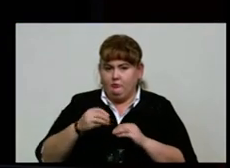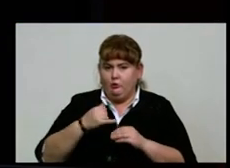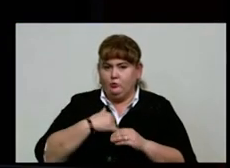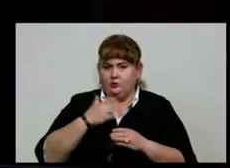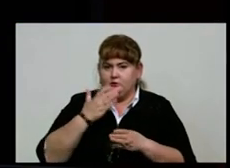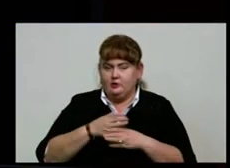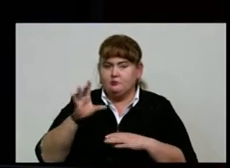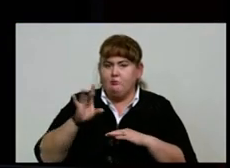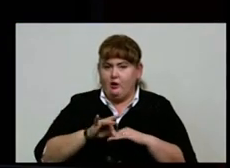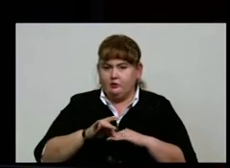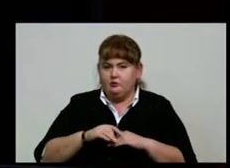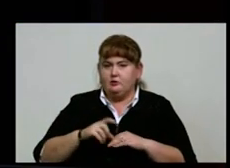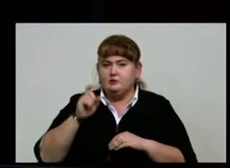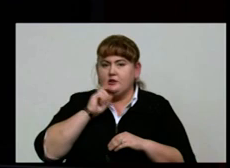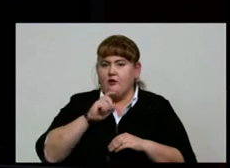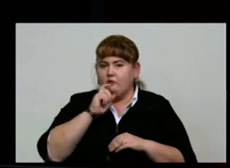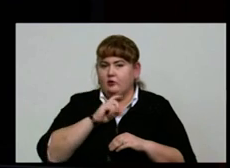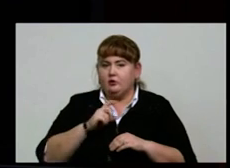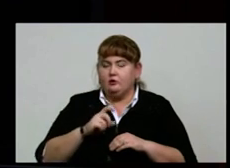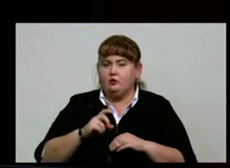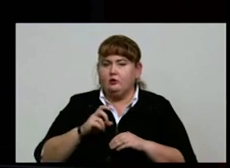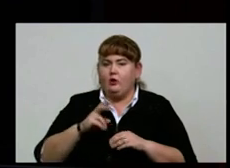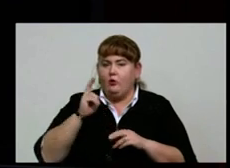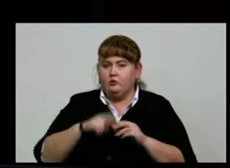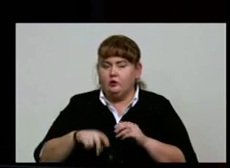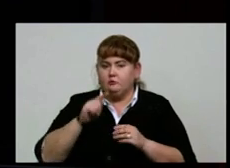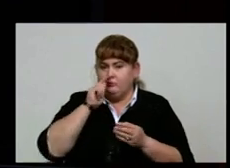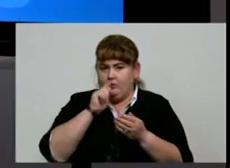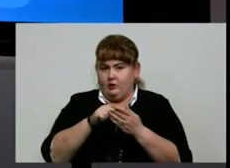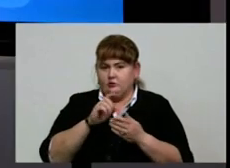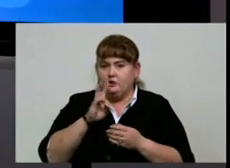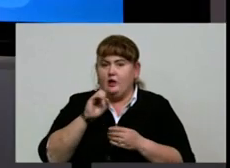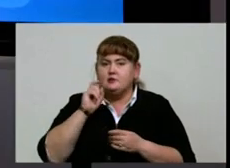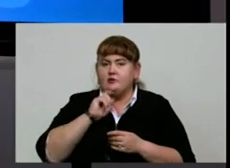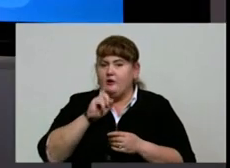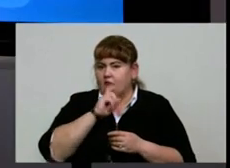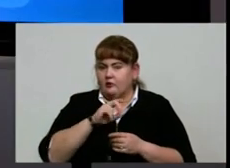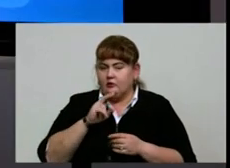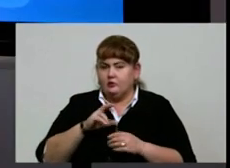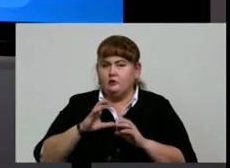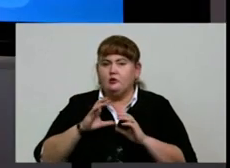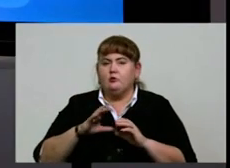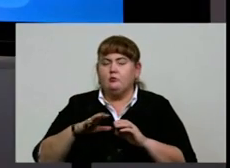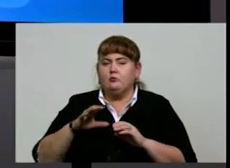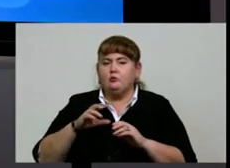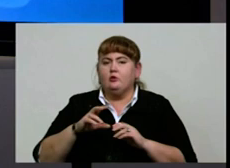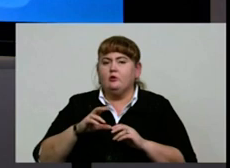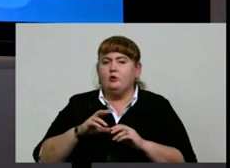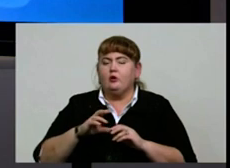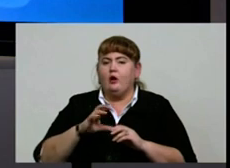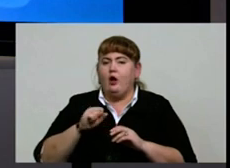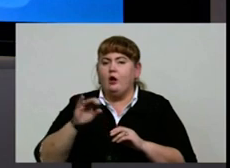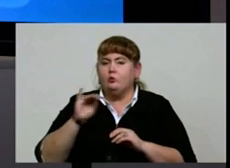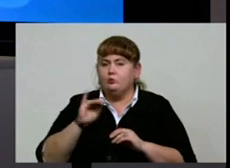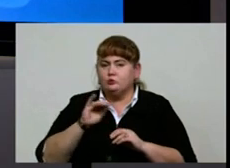есть магнит, тогда северный конец магнитной стрелки укажет на северный полюс планеты Земля, а южный конец